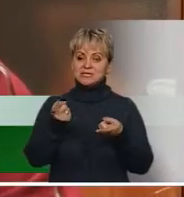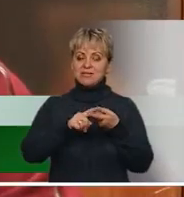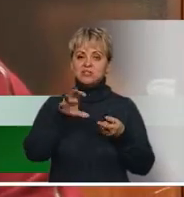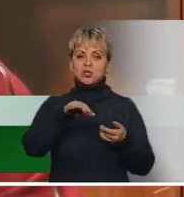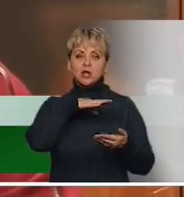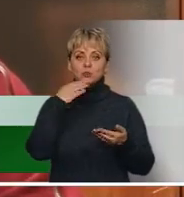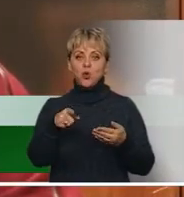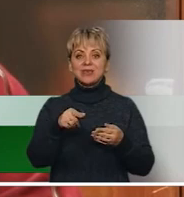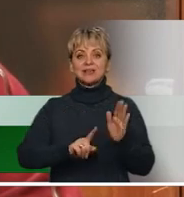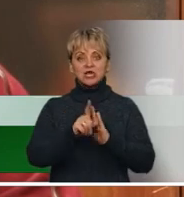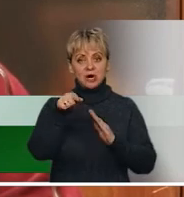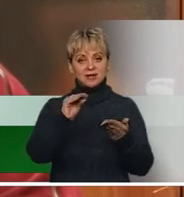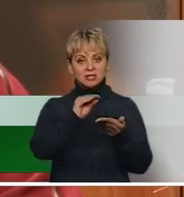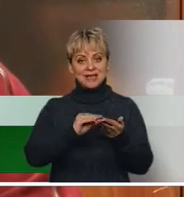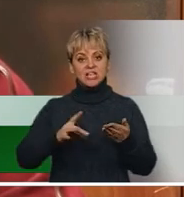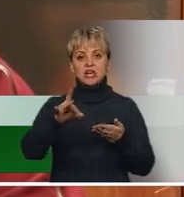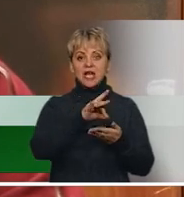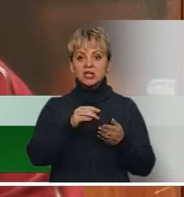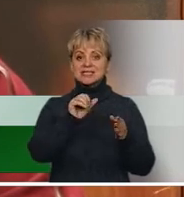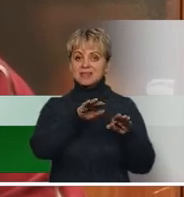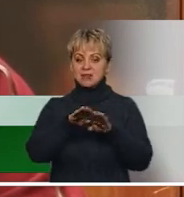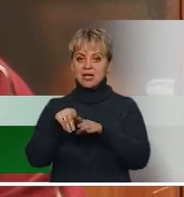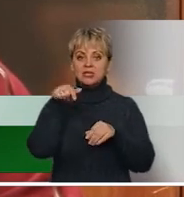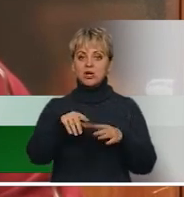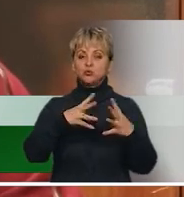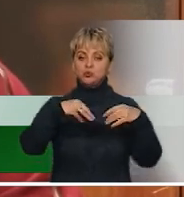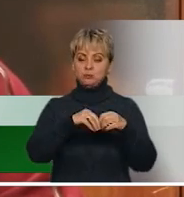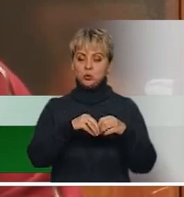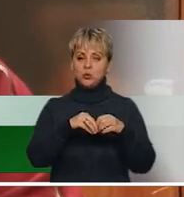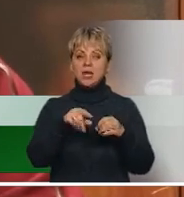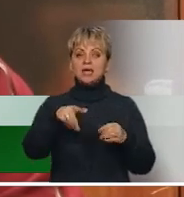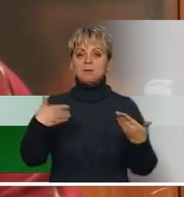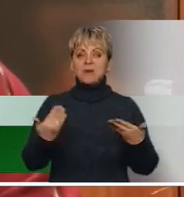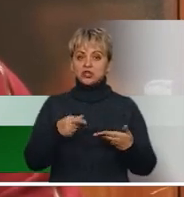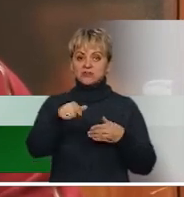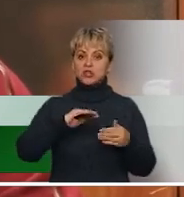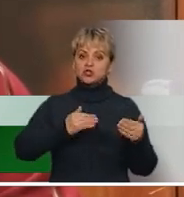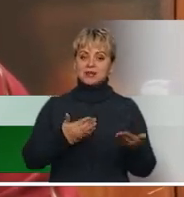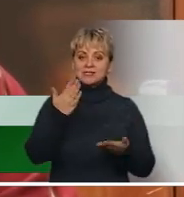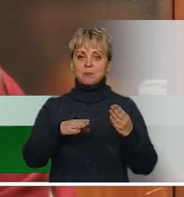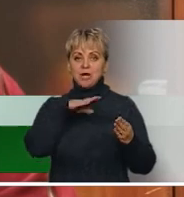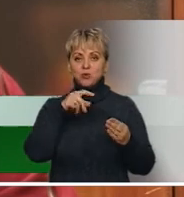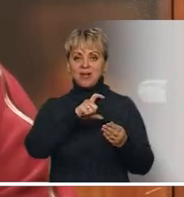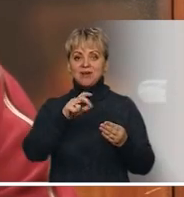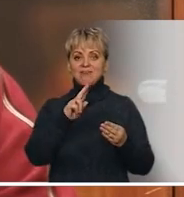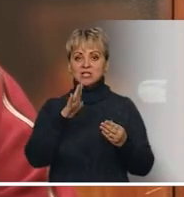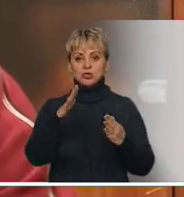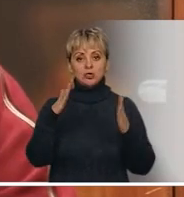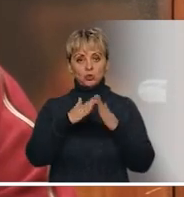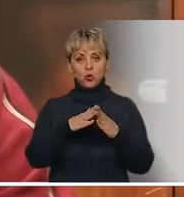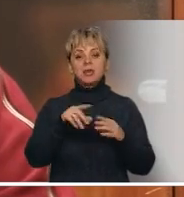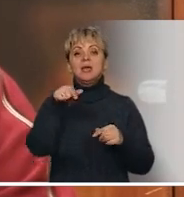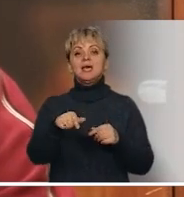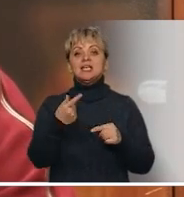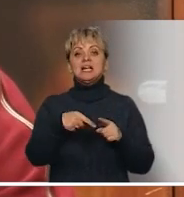зависит от многих исходных данных. Это и региональный стандарт на данную семью, и проживание в частном либо в многоквартирном